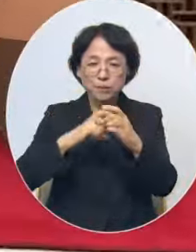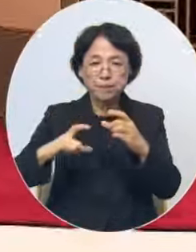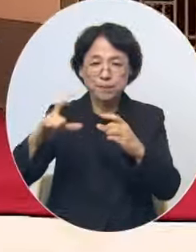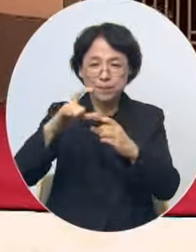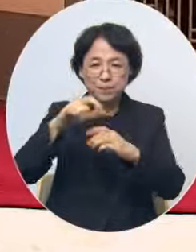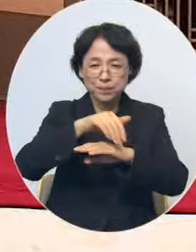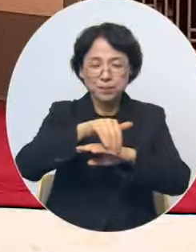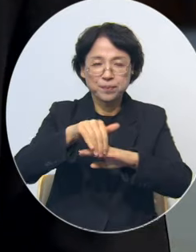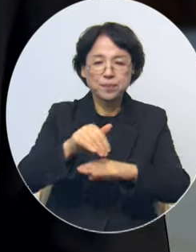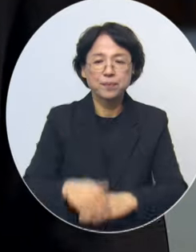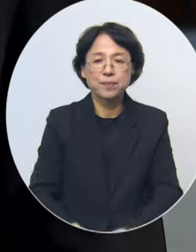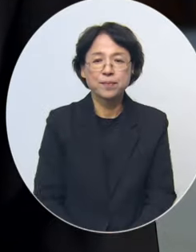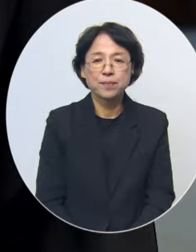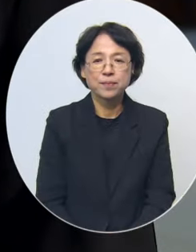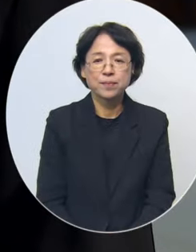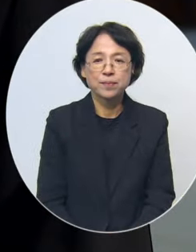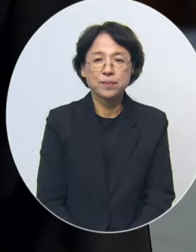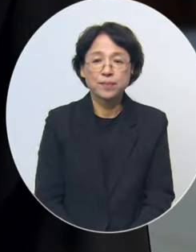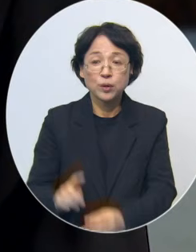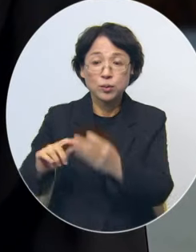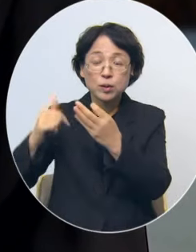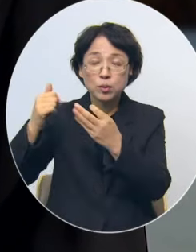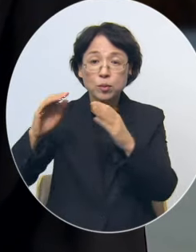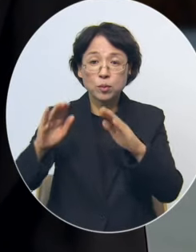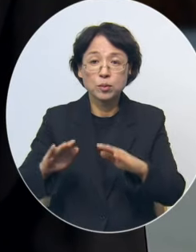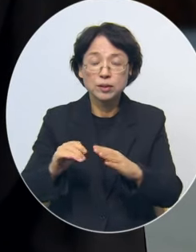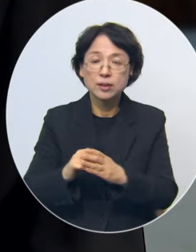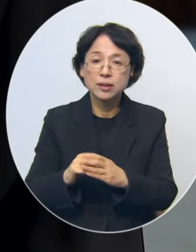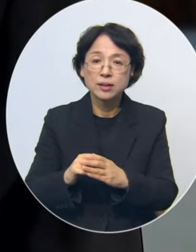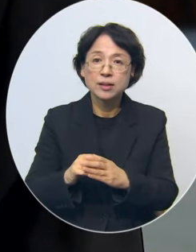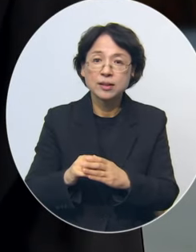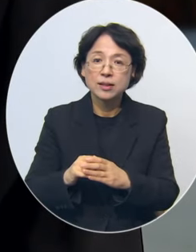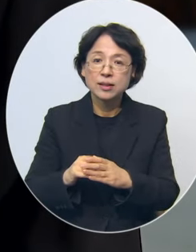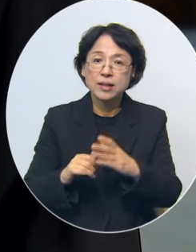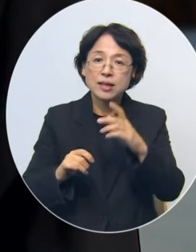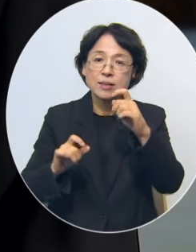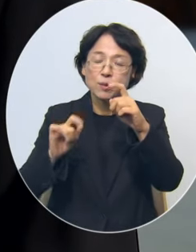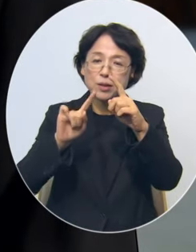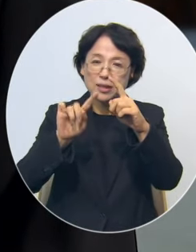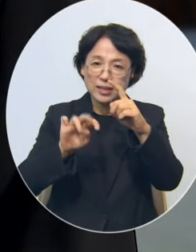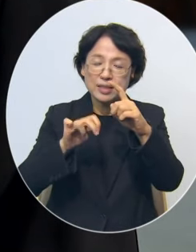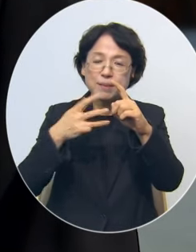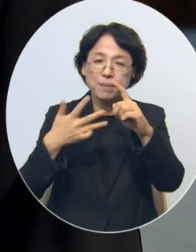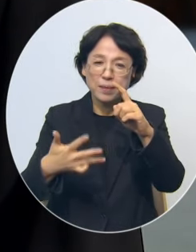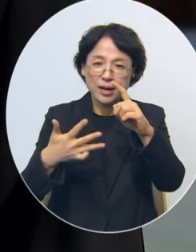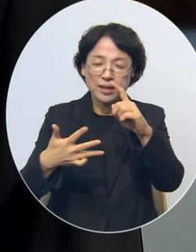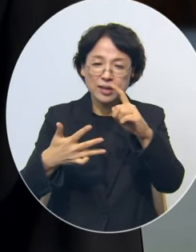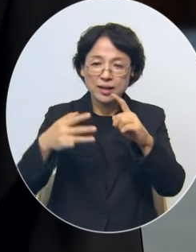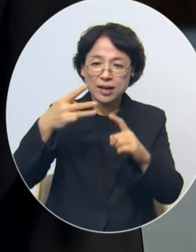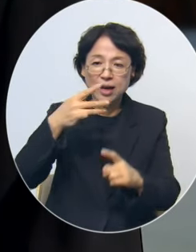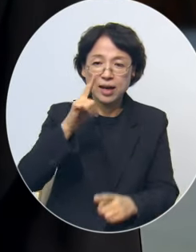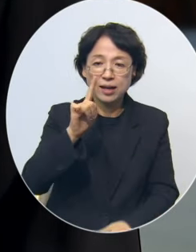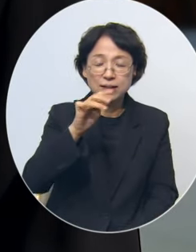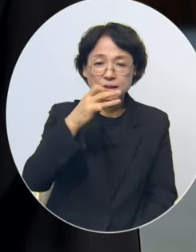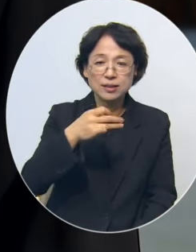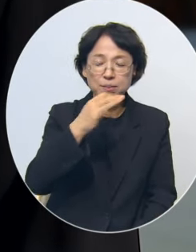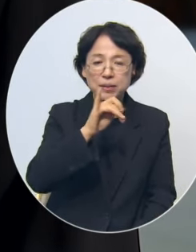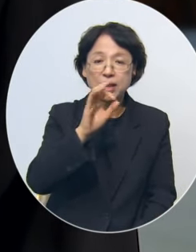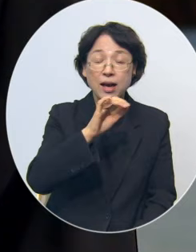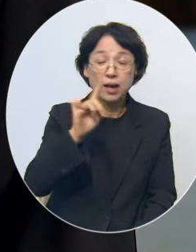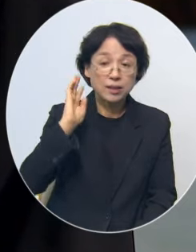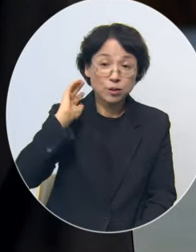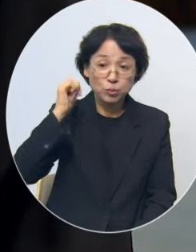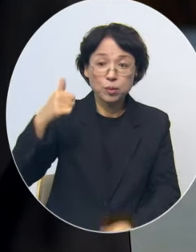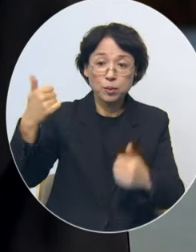강화한다는 방침입니다. 윤 대통령은 오는 28일 라트비아 대통령과도 정상회담을 진행합니다. 지난주 남미